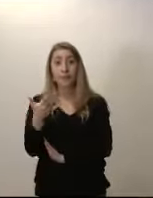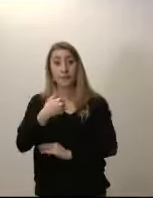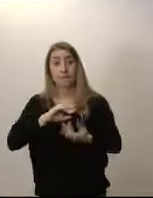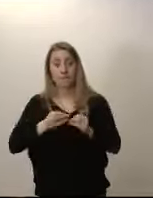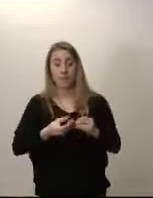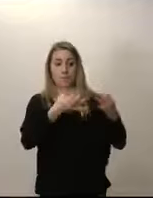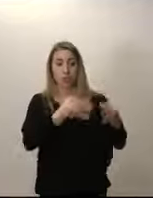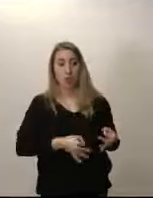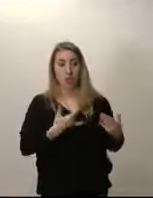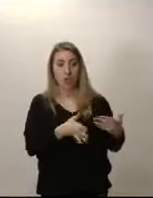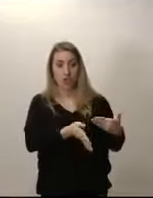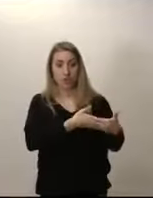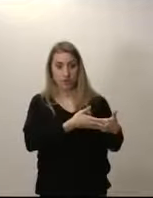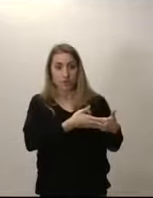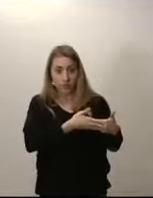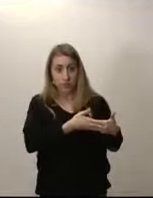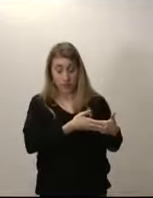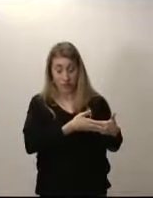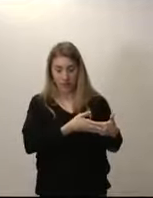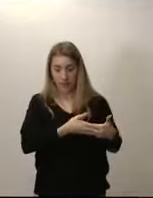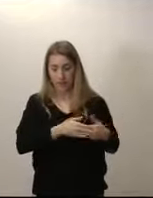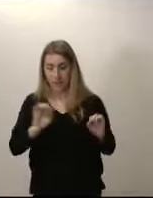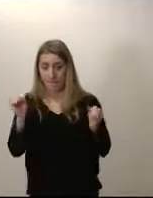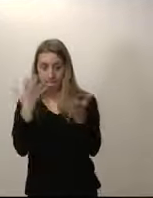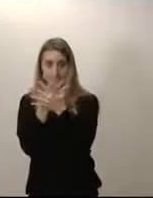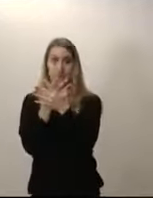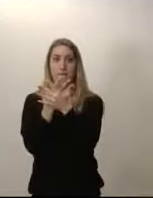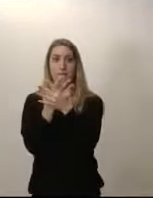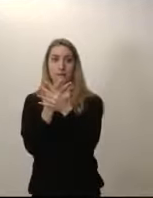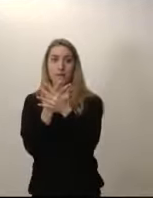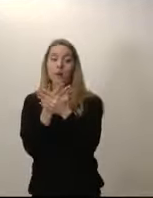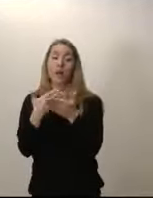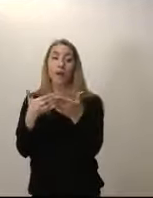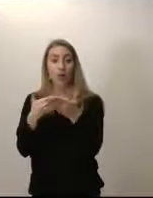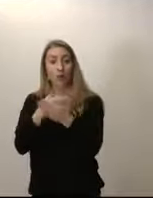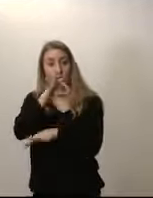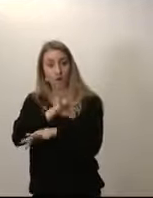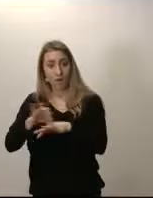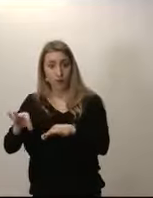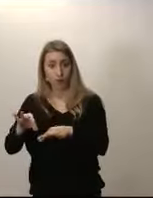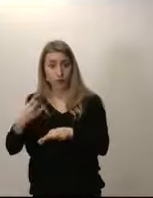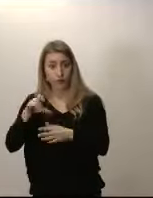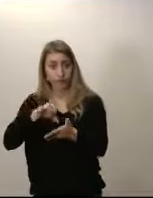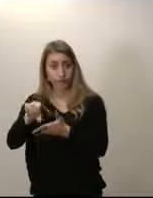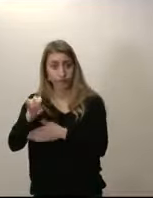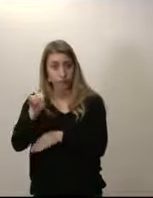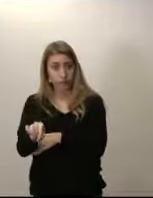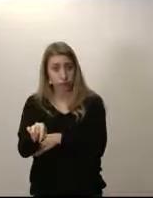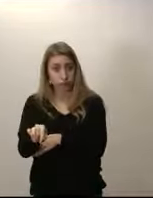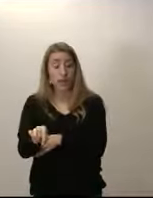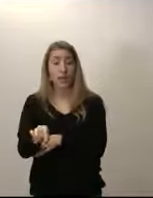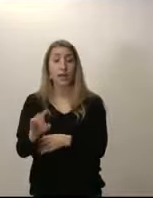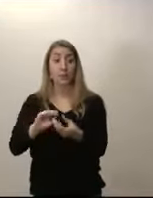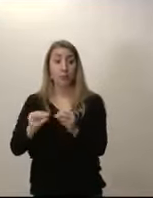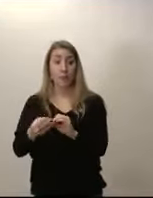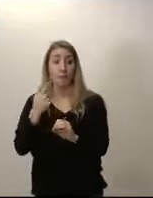clôturés. Et donc, avec une mauvaise surprise, c'est qu'il y avait un surcoût de consommation